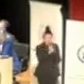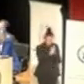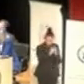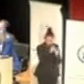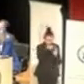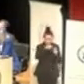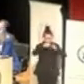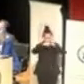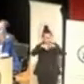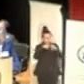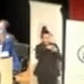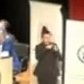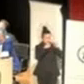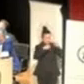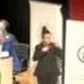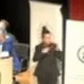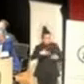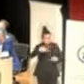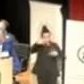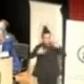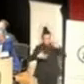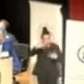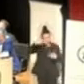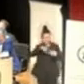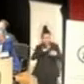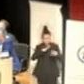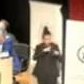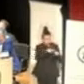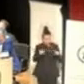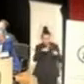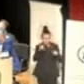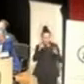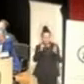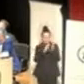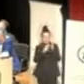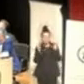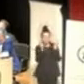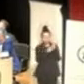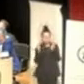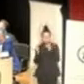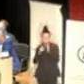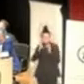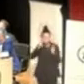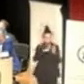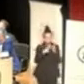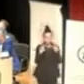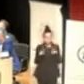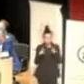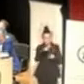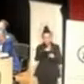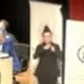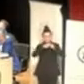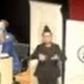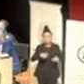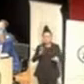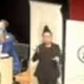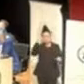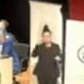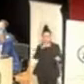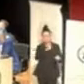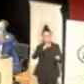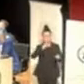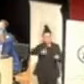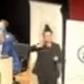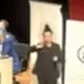olarak üyelerimiz ulaşabilmekte. Bunun yanı sıra bunda tamamen sistem belirleyicidir. Yani